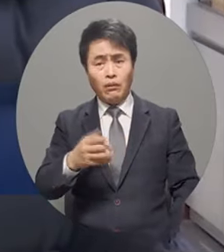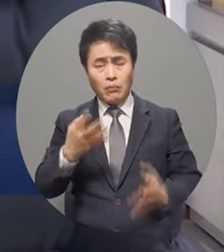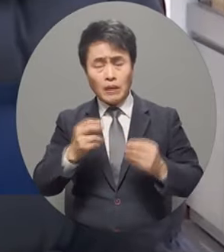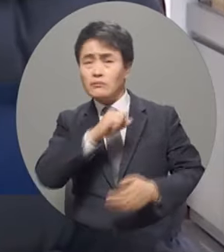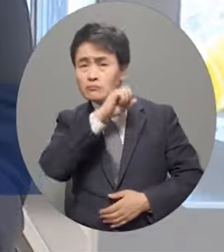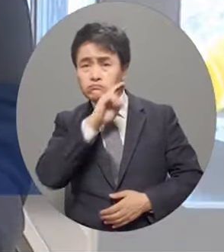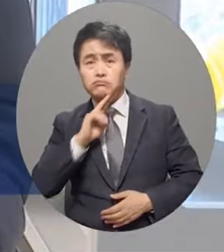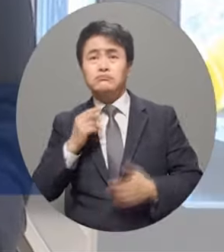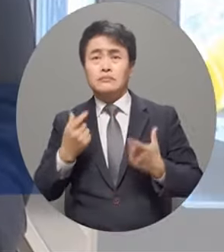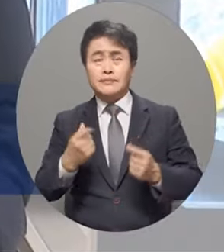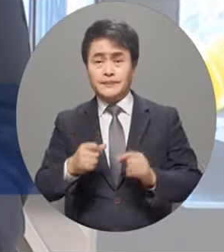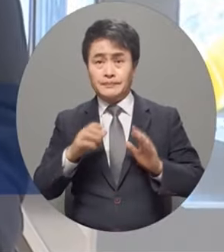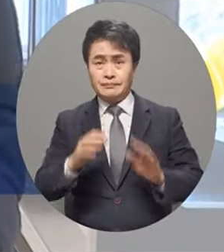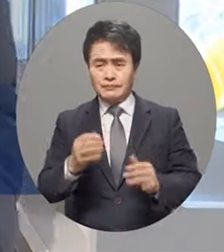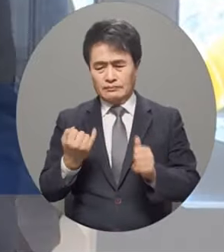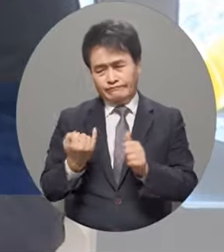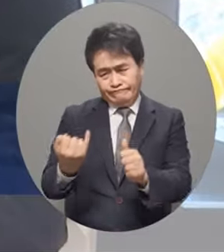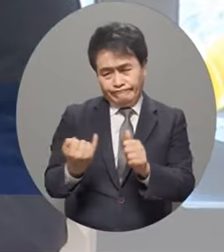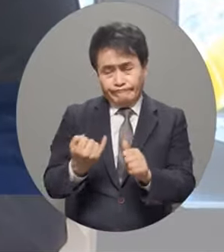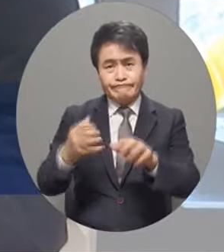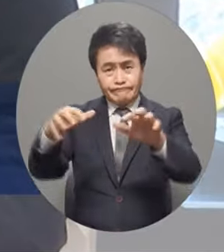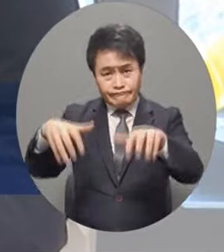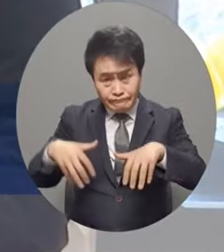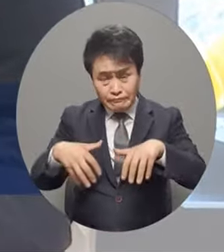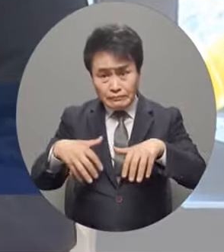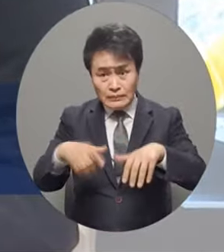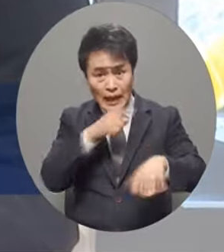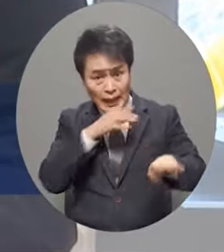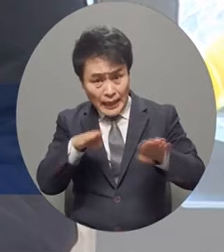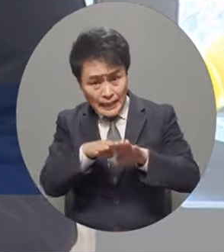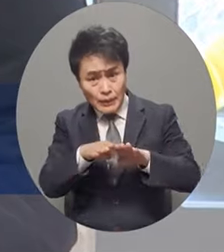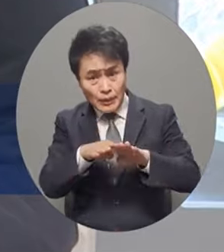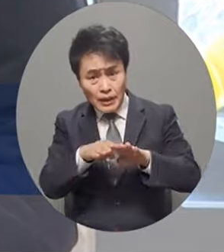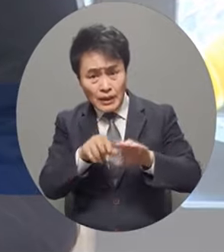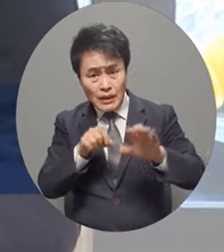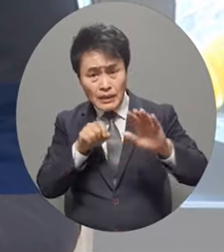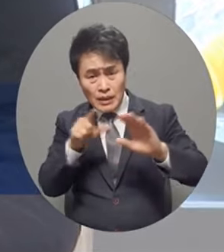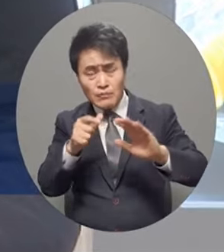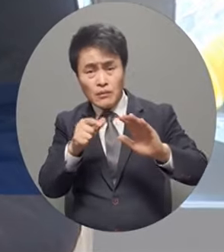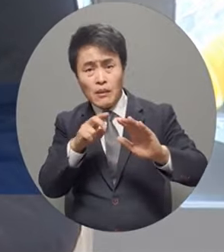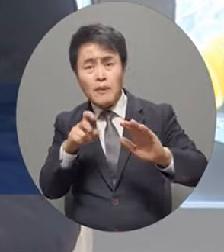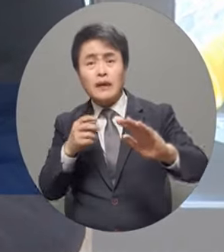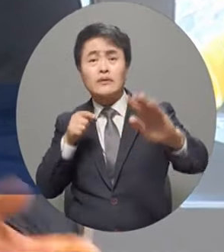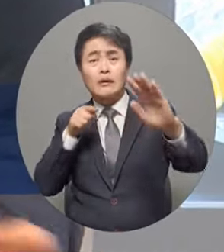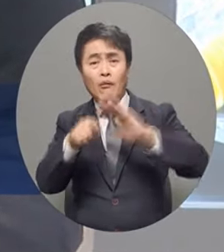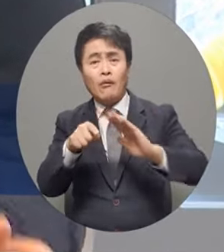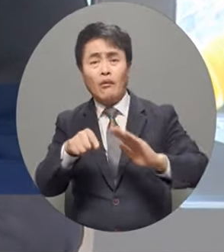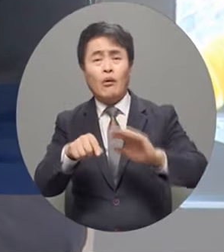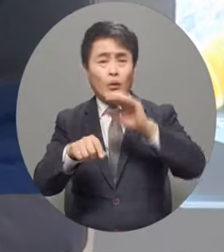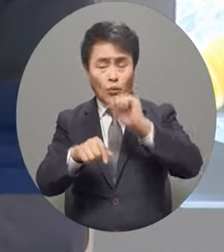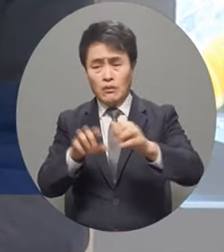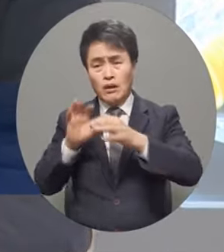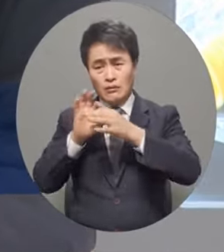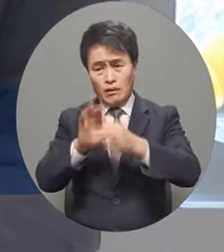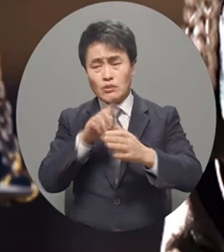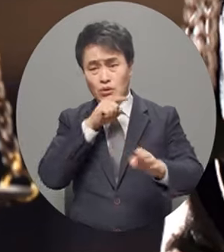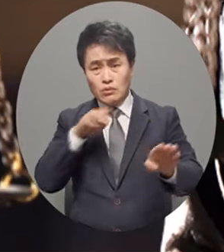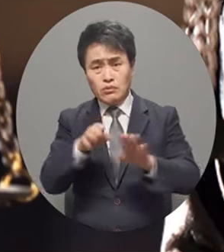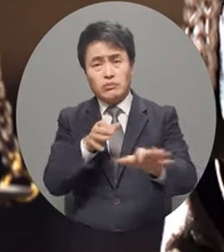같습니다. 맞벌이를 하기 때문에 이렇게 일요일 택해서 주로 마트를 와요. 네. 저희는 좋아요. 계속하는 게 좋을 것